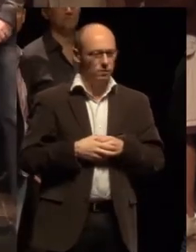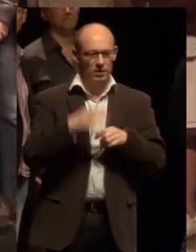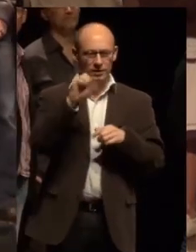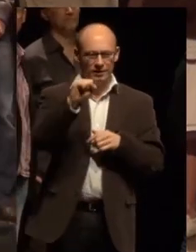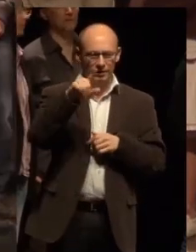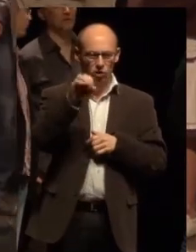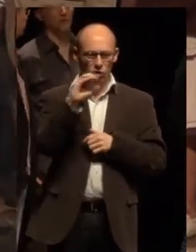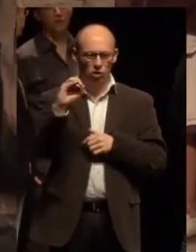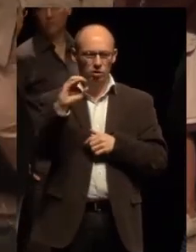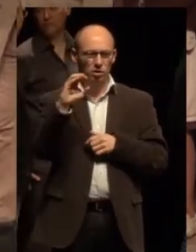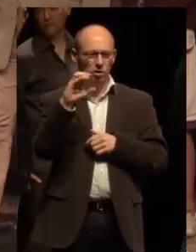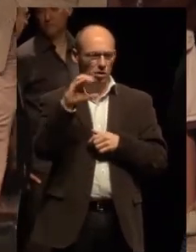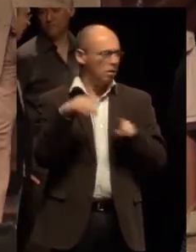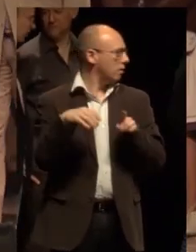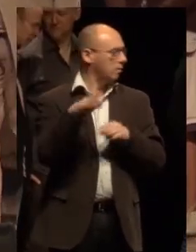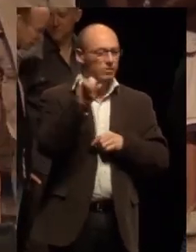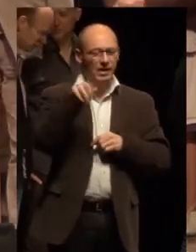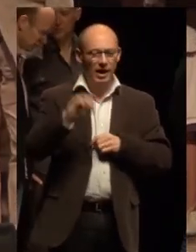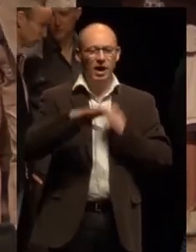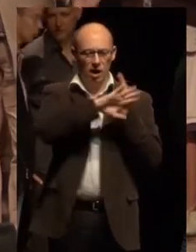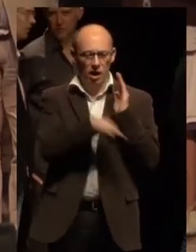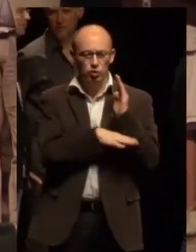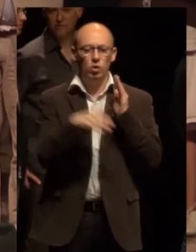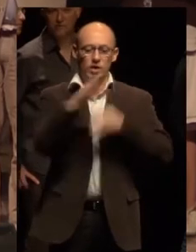Sadok Bouzaïen, adjoint au sport.